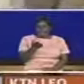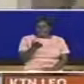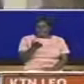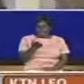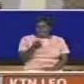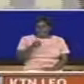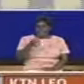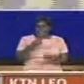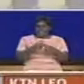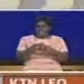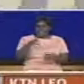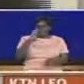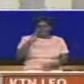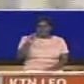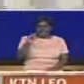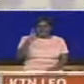Baba